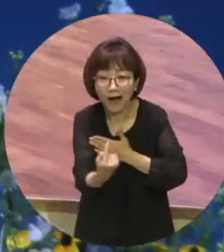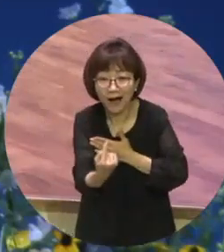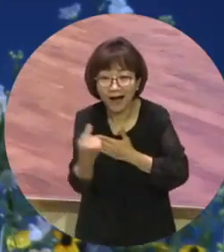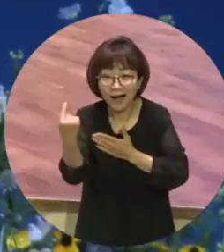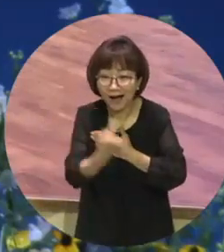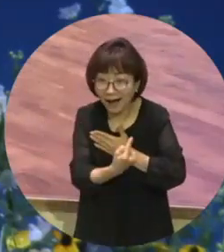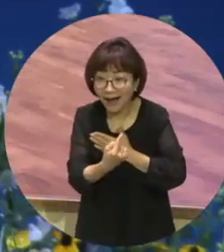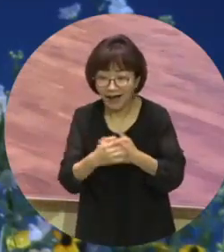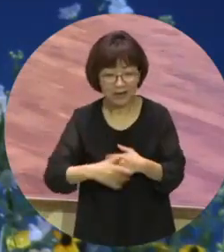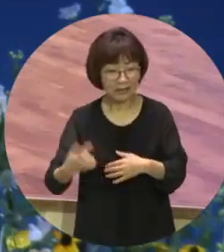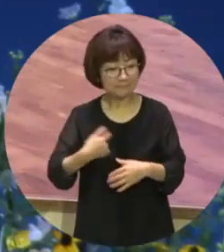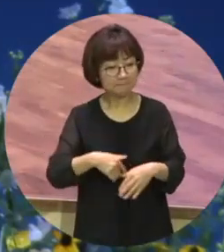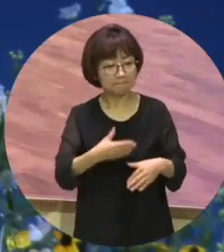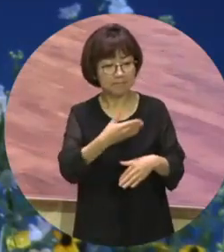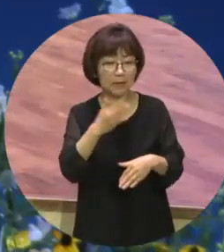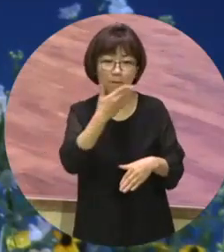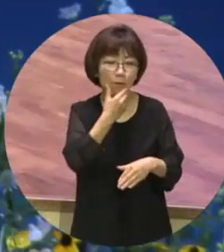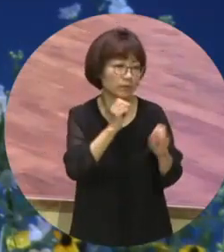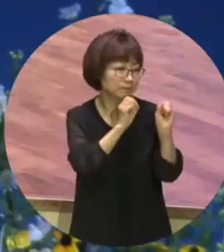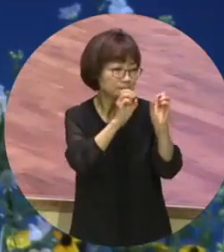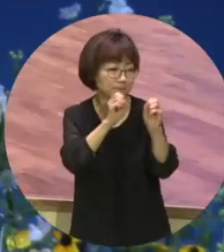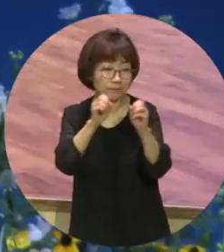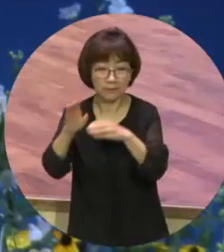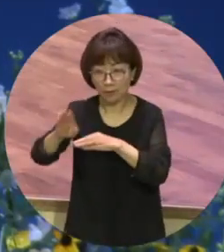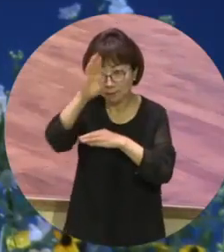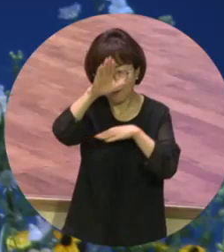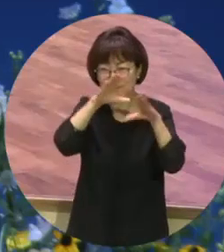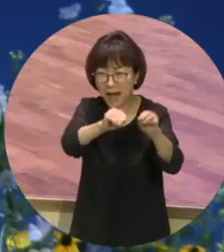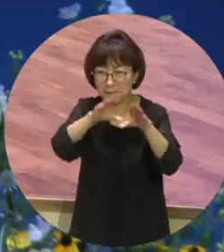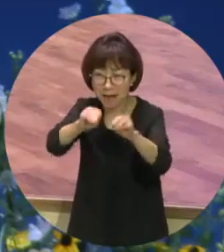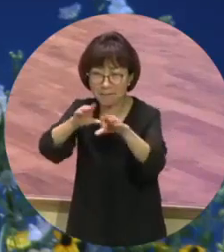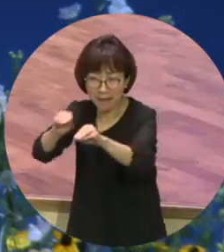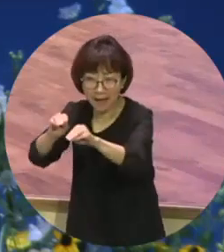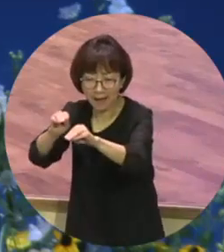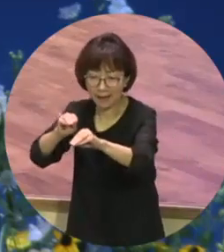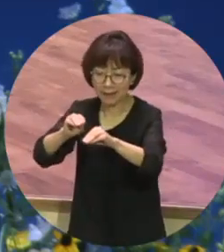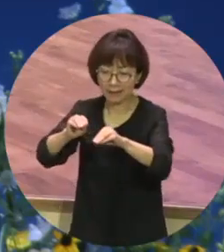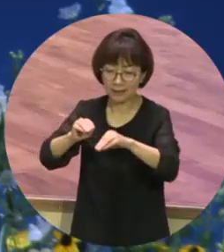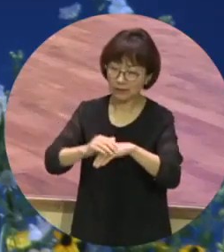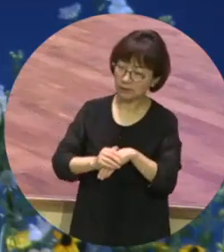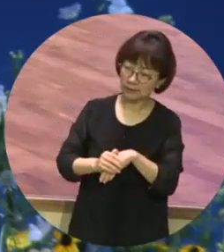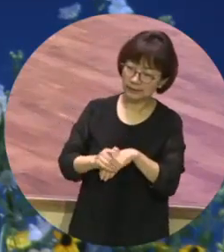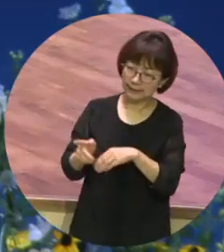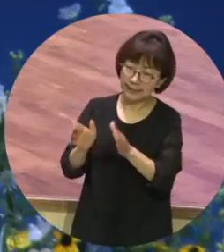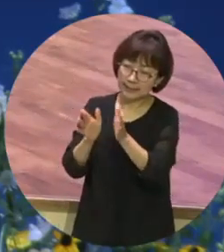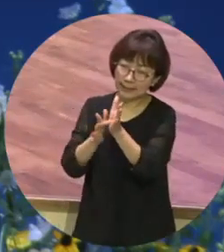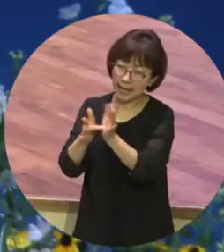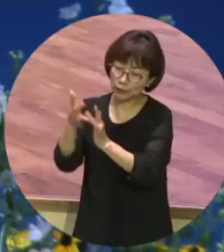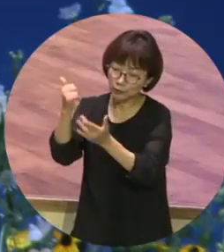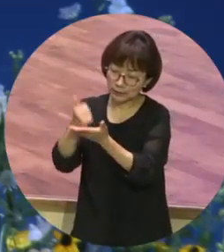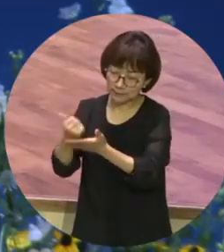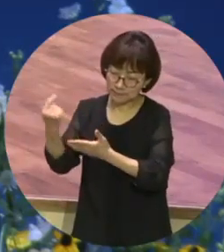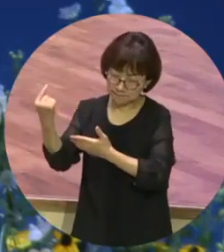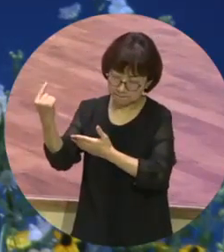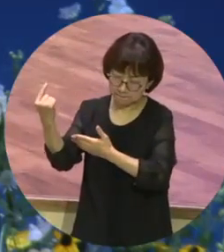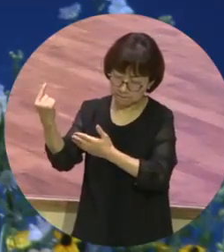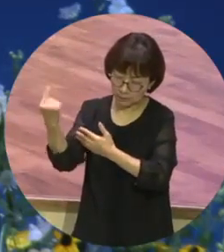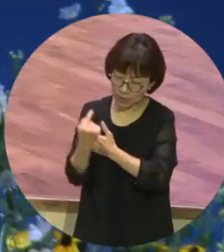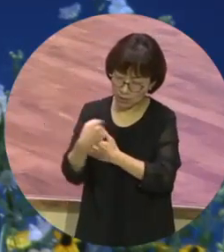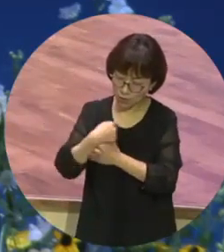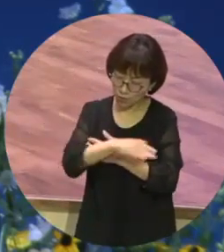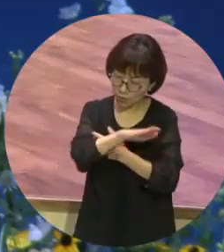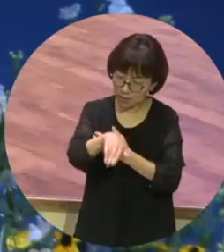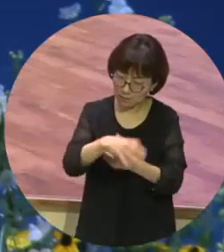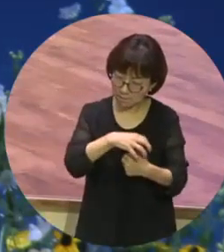병자들을 치유하시고 엄청난 기적들을 행하는 걸 보면서 예수님 이분이 과연 우리 민족을